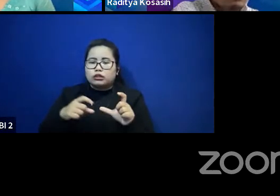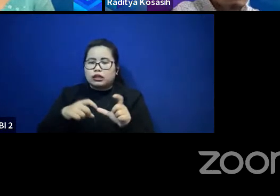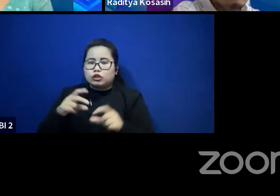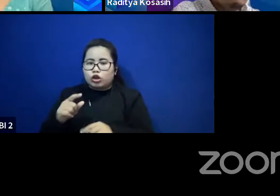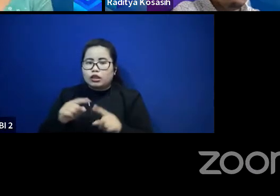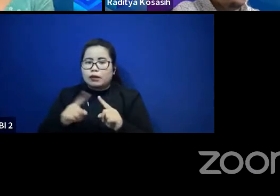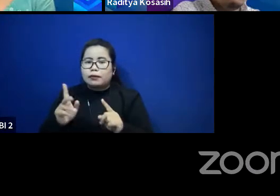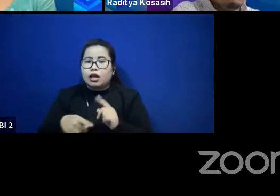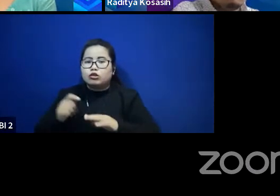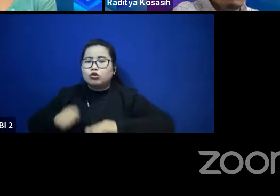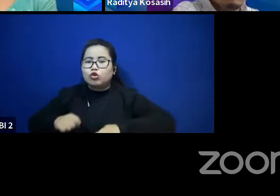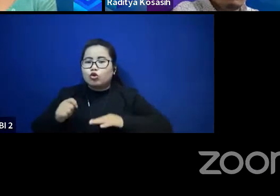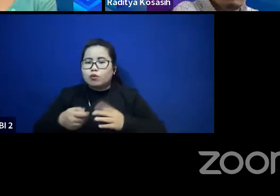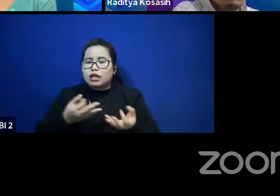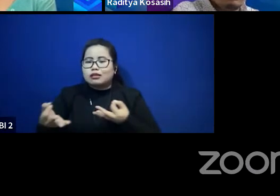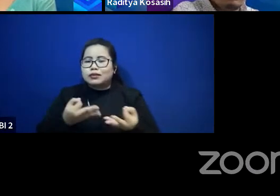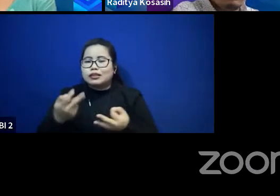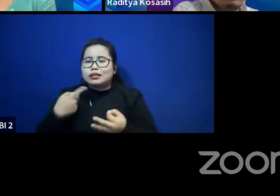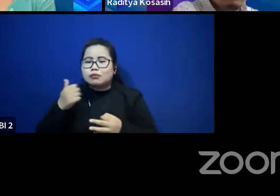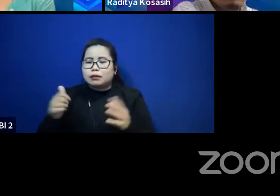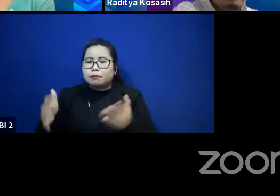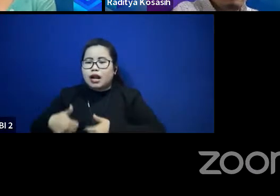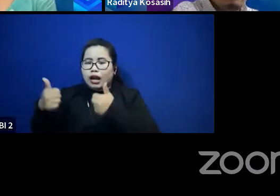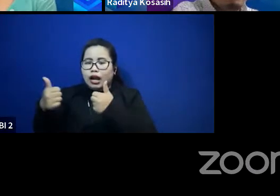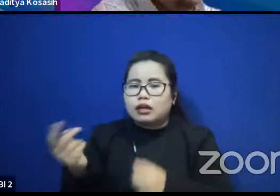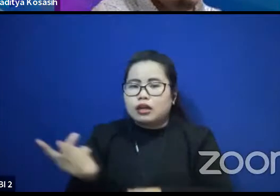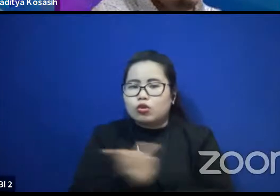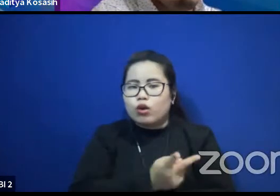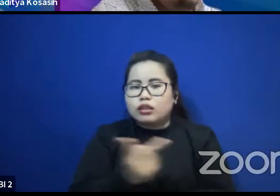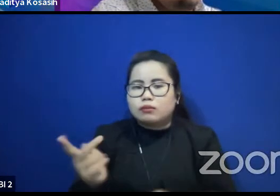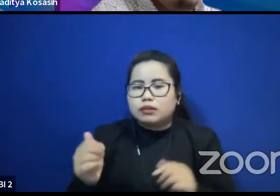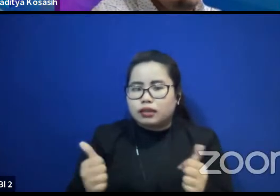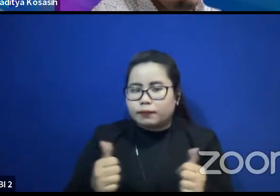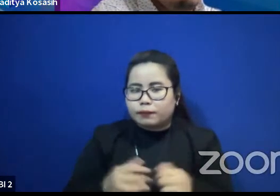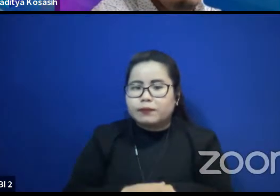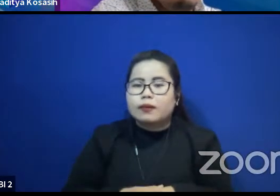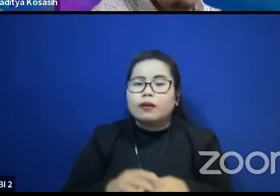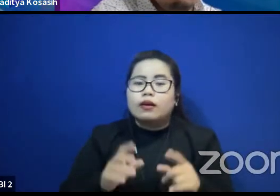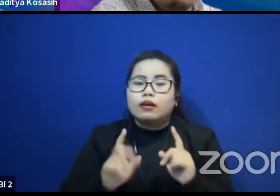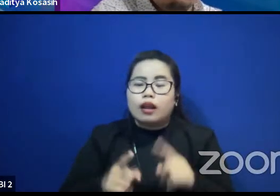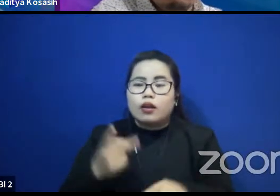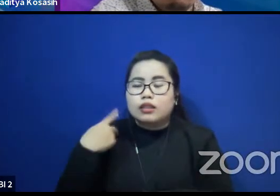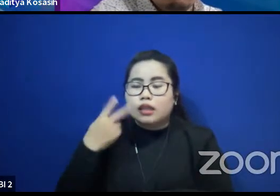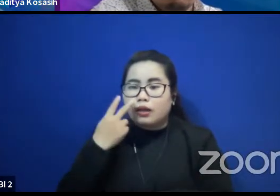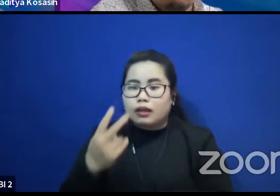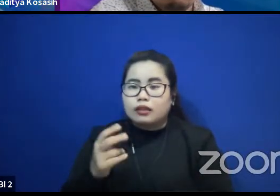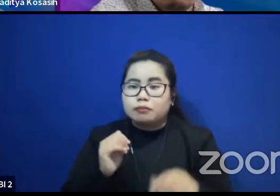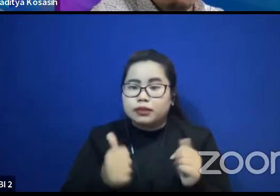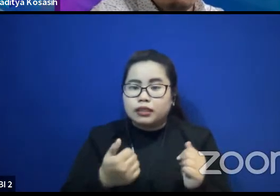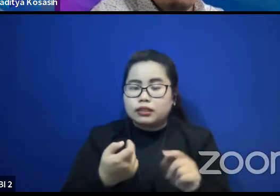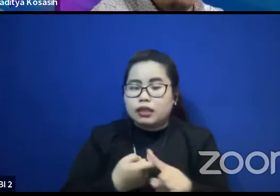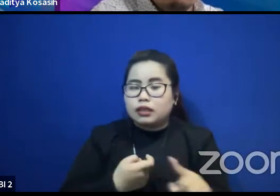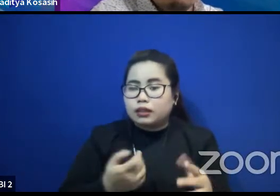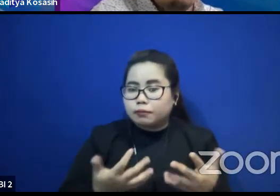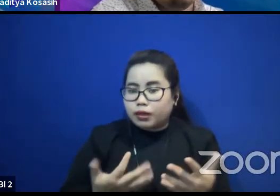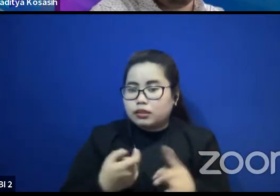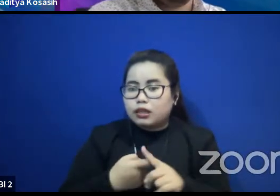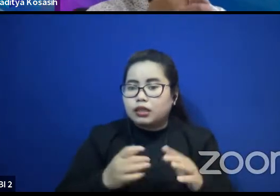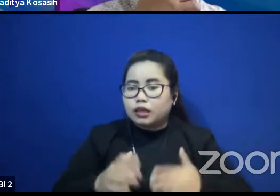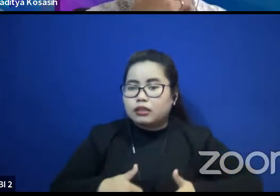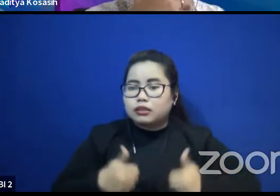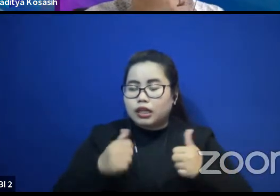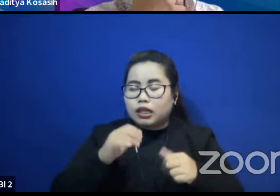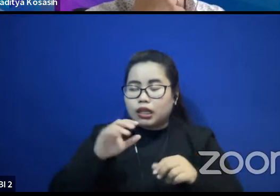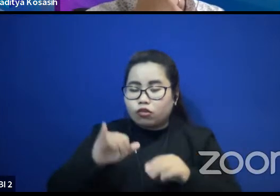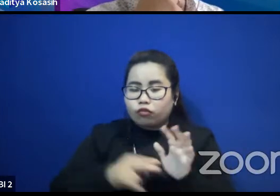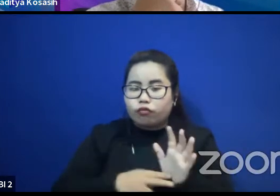sanksi administratif kita bisa benarkan dua-duanya jadi kita lihat jadinya lihat dari hasil dari membuat